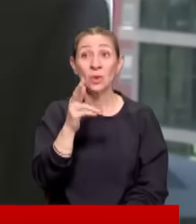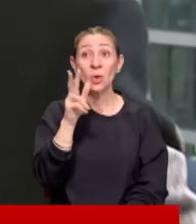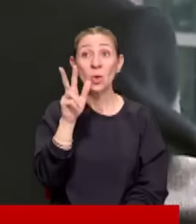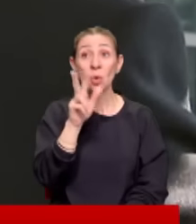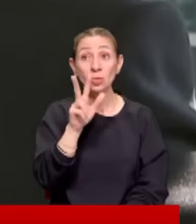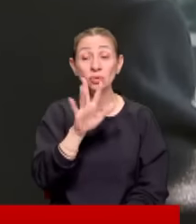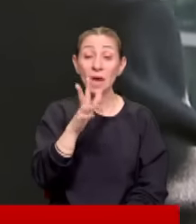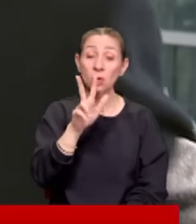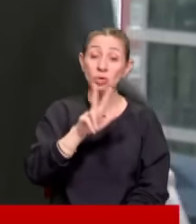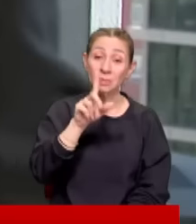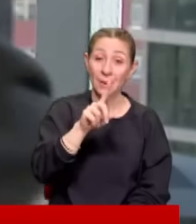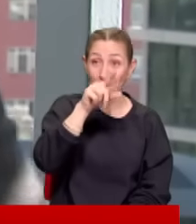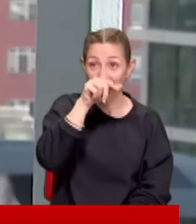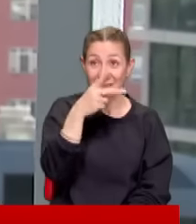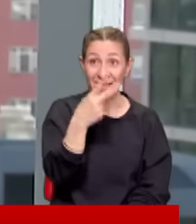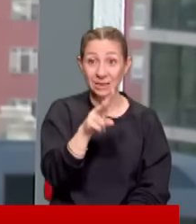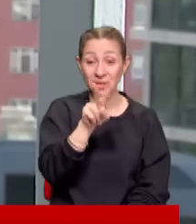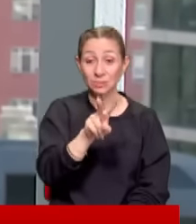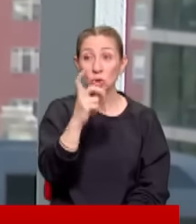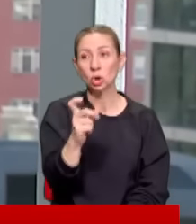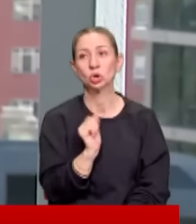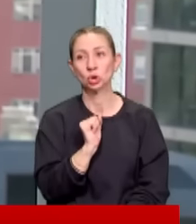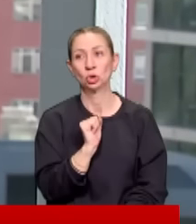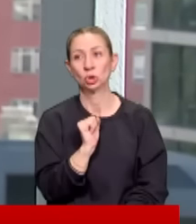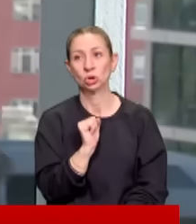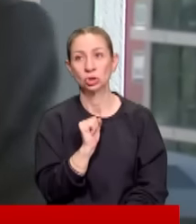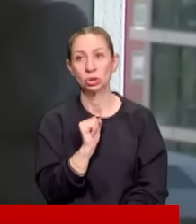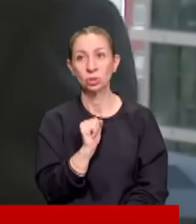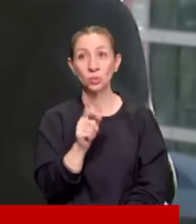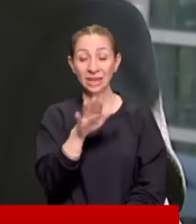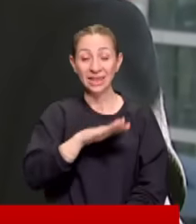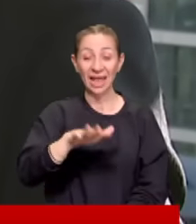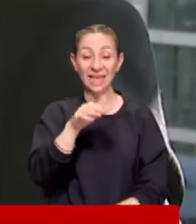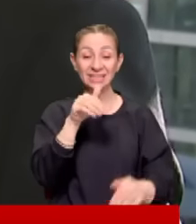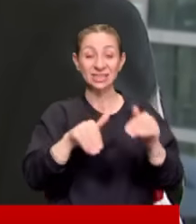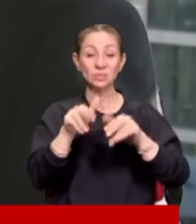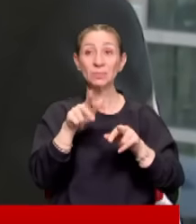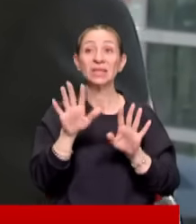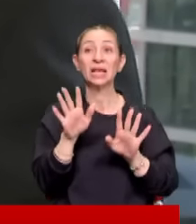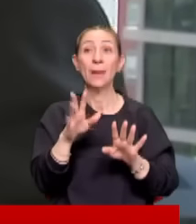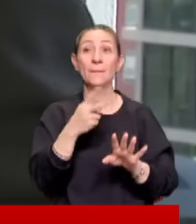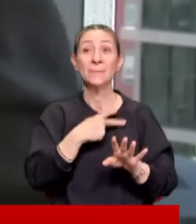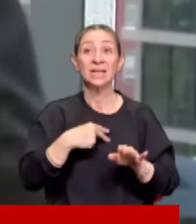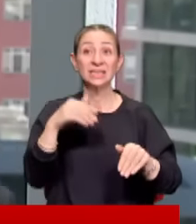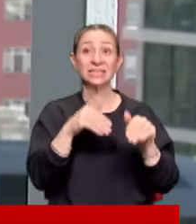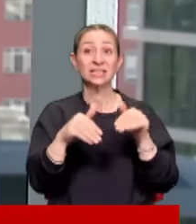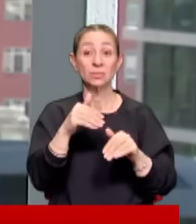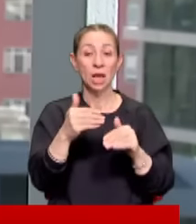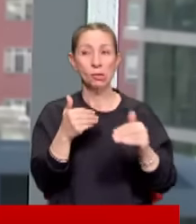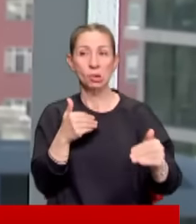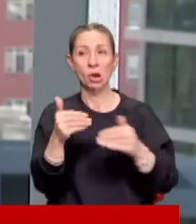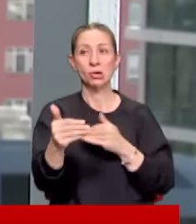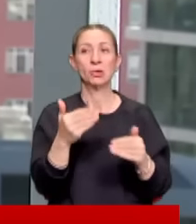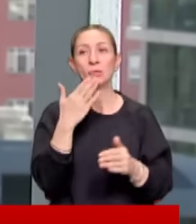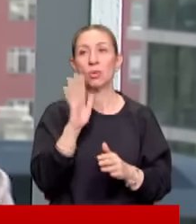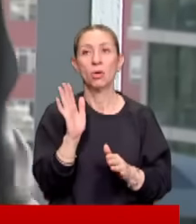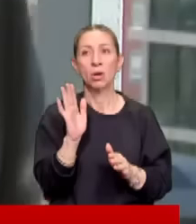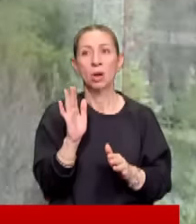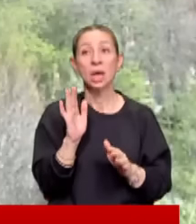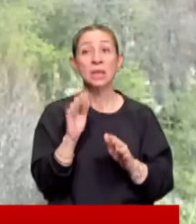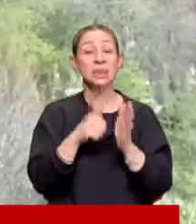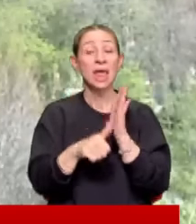30 ya da 31 Mart 2029. Yani bu genel seçim gibi değil. Belediye seçimlerinin öyle öne alma geriye almıyor. Hangisi